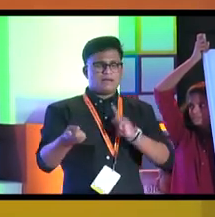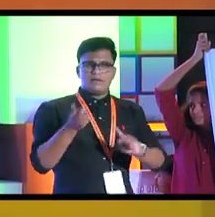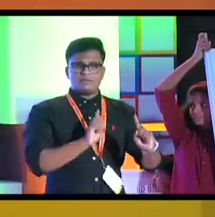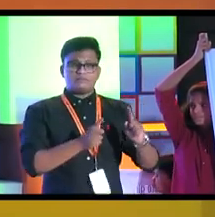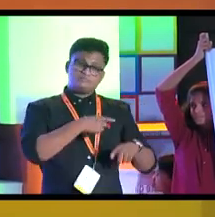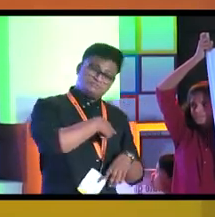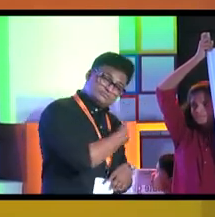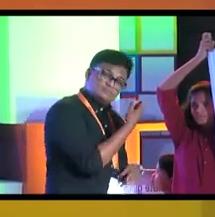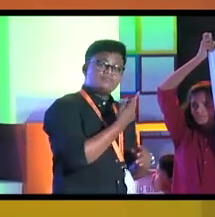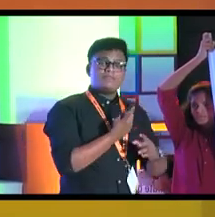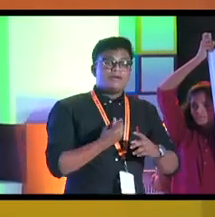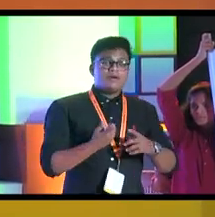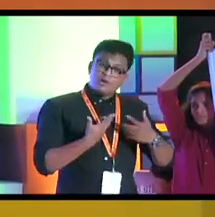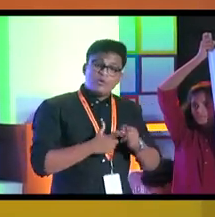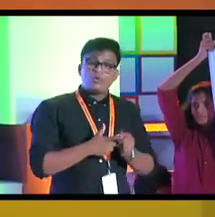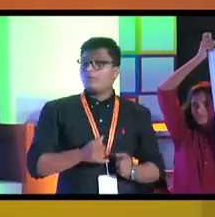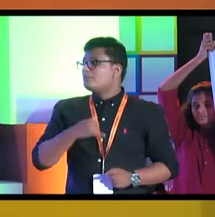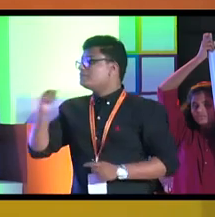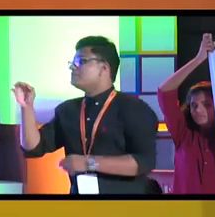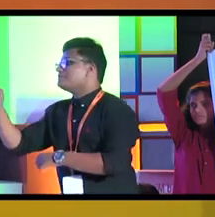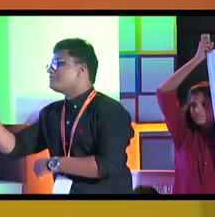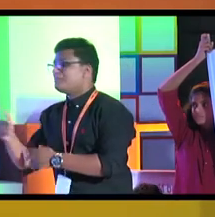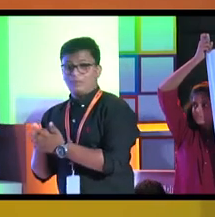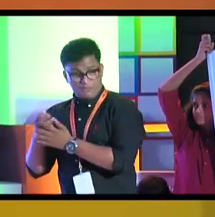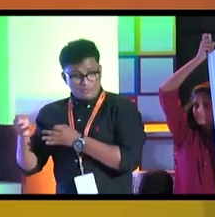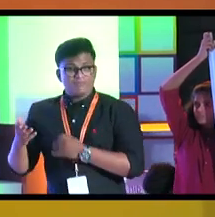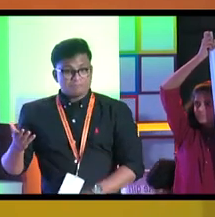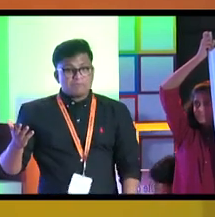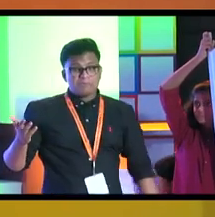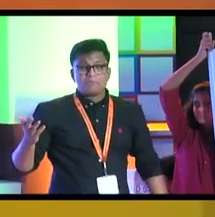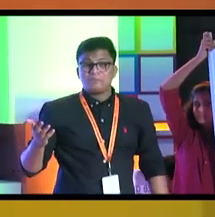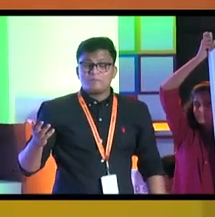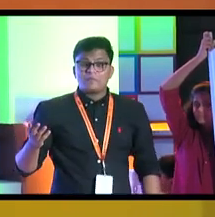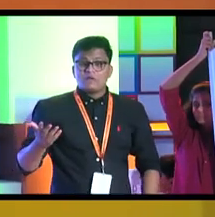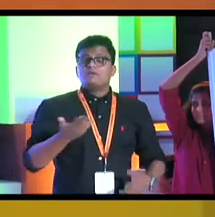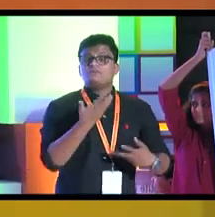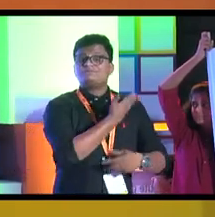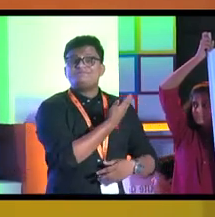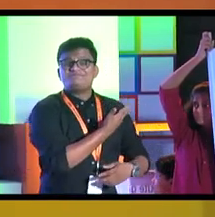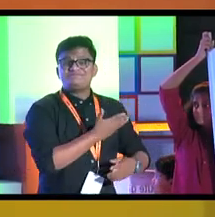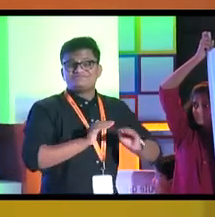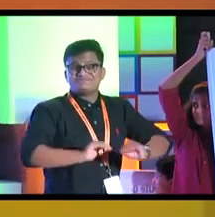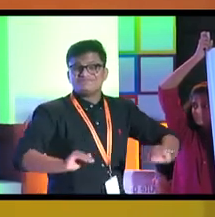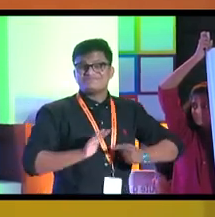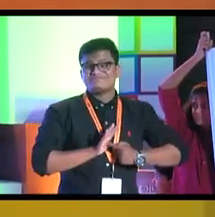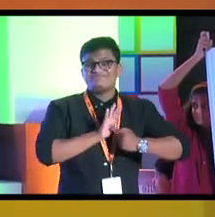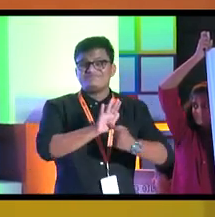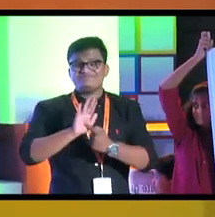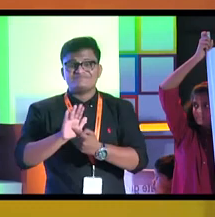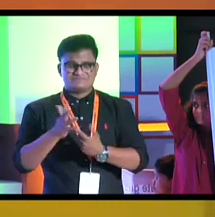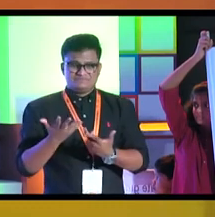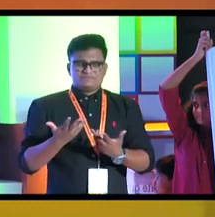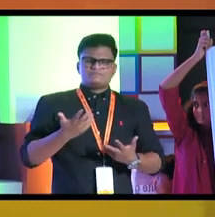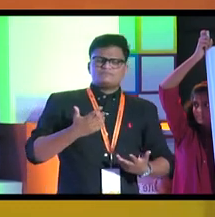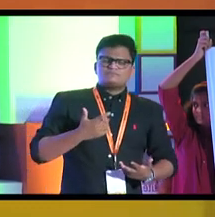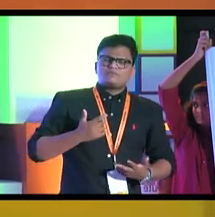तैयार करके हमको आकर बताएं. और ये इन बच्चों ने ये जो हमें दिखाया है इससे हम लोग जान